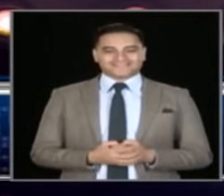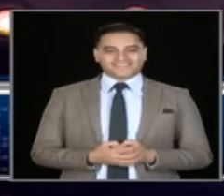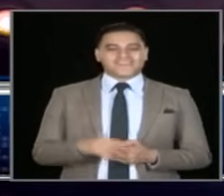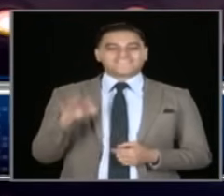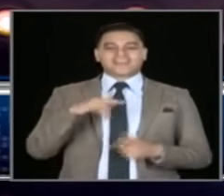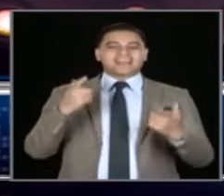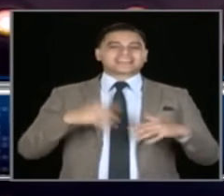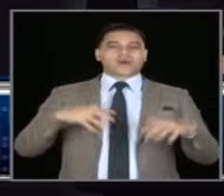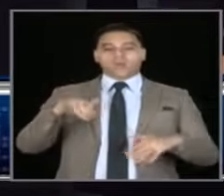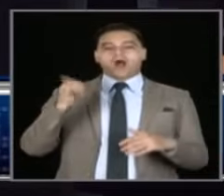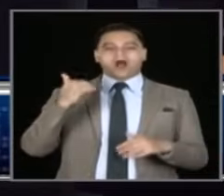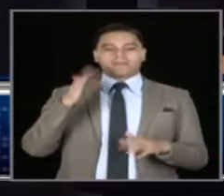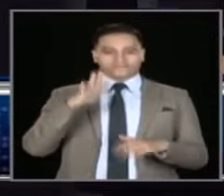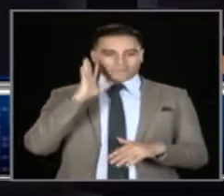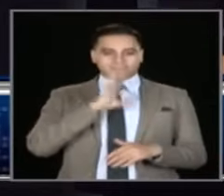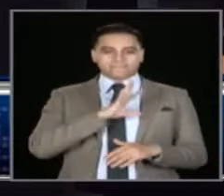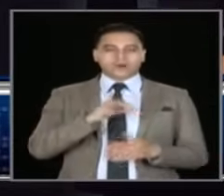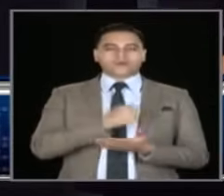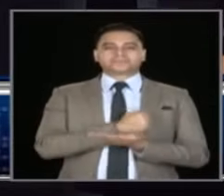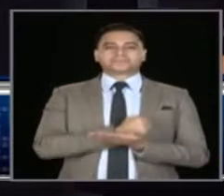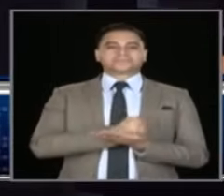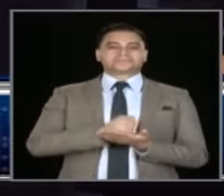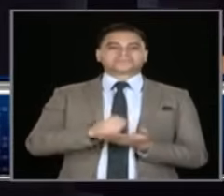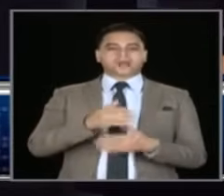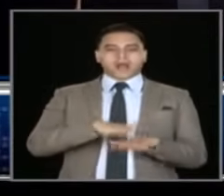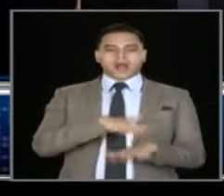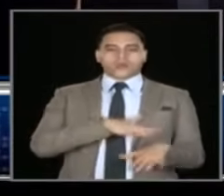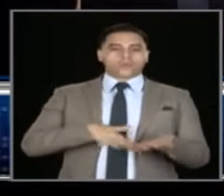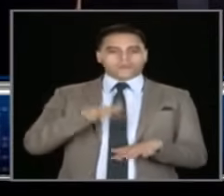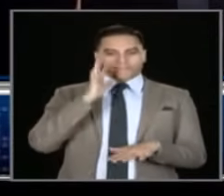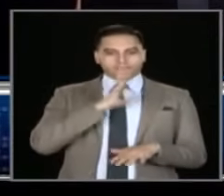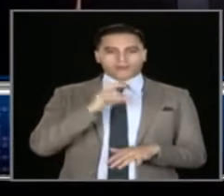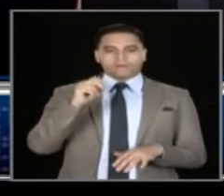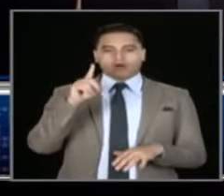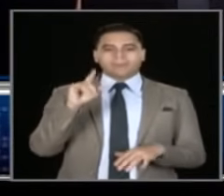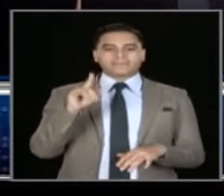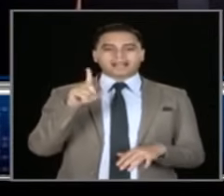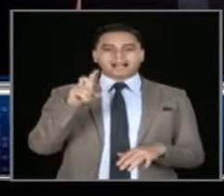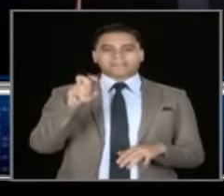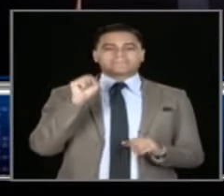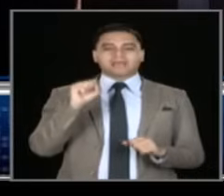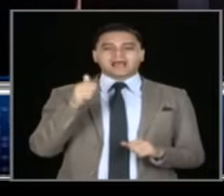في أي دولة عربية حدثت الإبادة الجماعية لقبيلة إسحاق؟